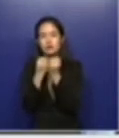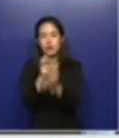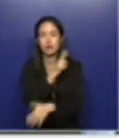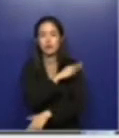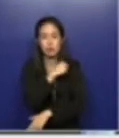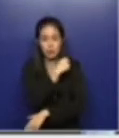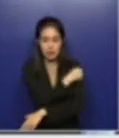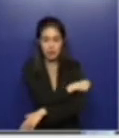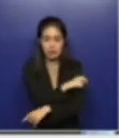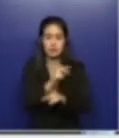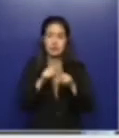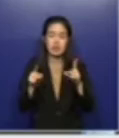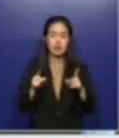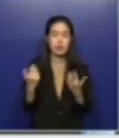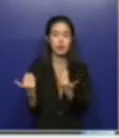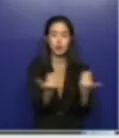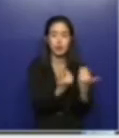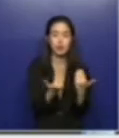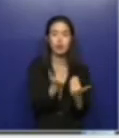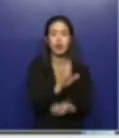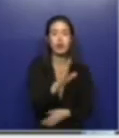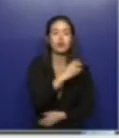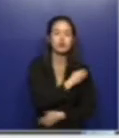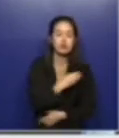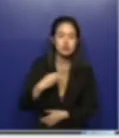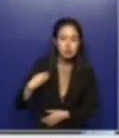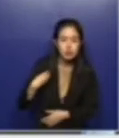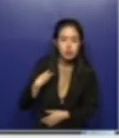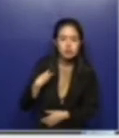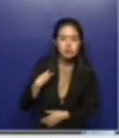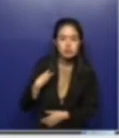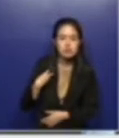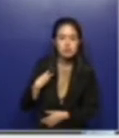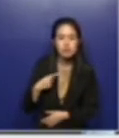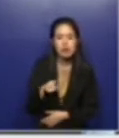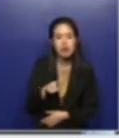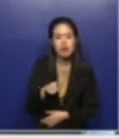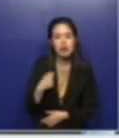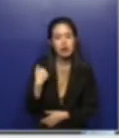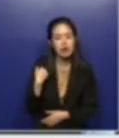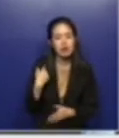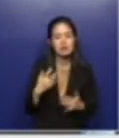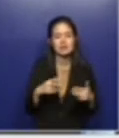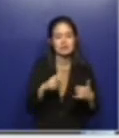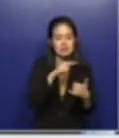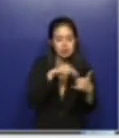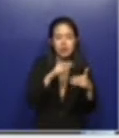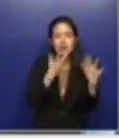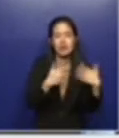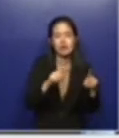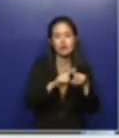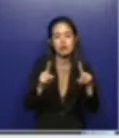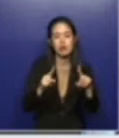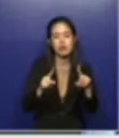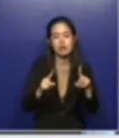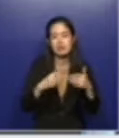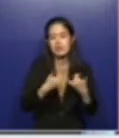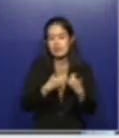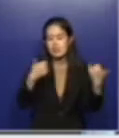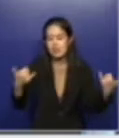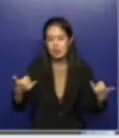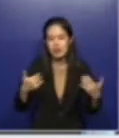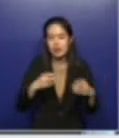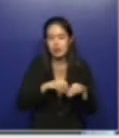ได้นะครับตะเวนเนี่ยคนละมุมคนละคิดกันเลยและย้ายโรงพยาบ